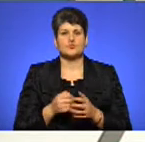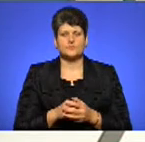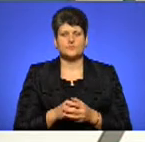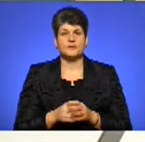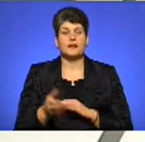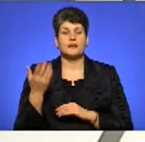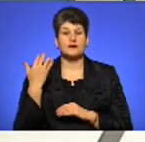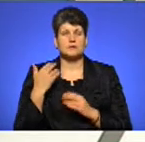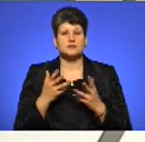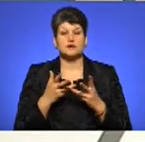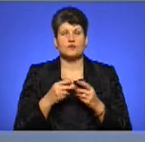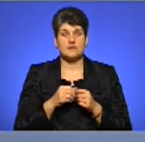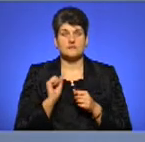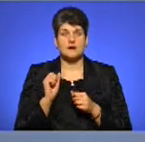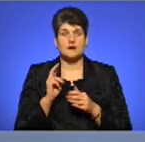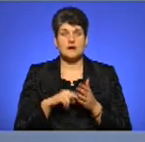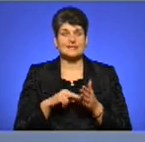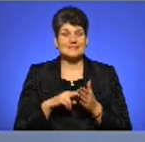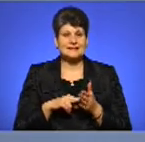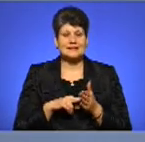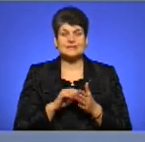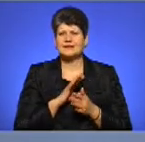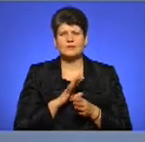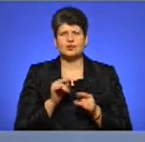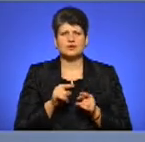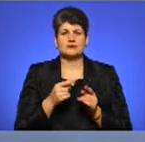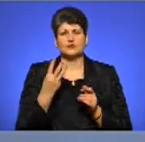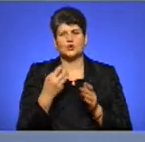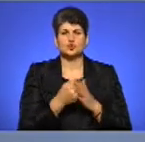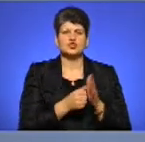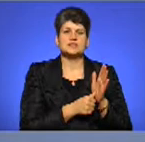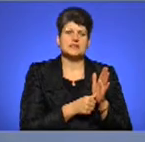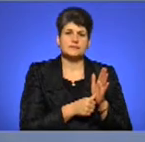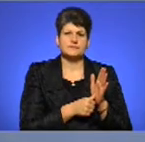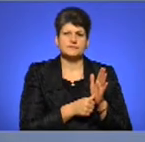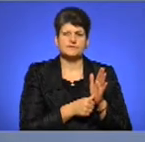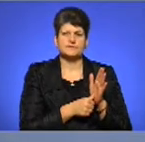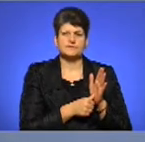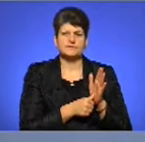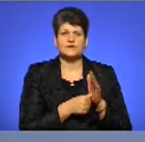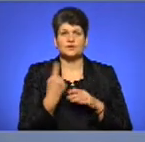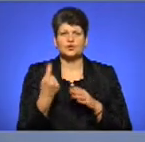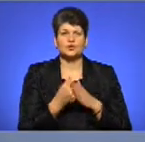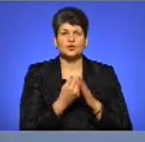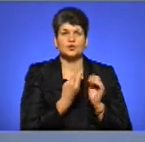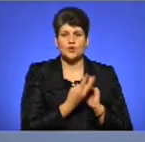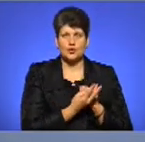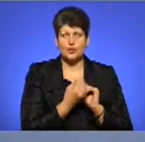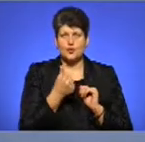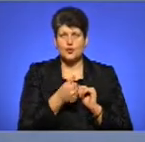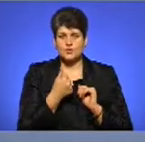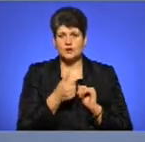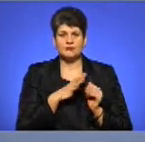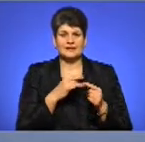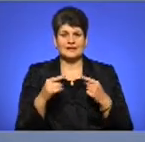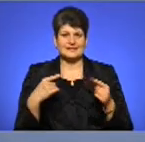враховувався акциз, розумієте, було так від 3 до 6, тобто від 1 до 3 років в автомобілі були